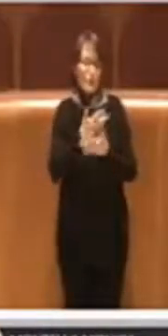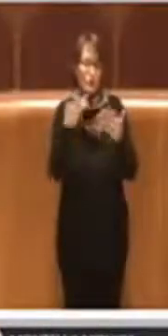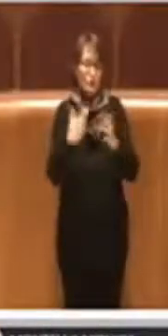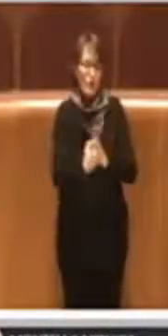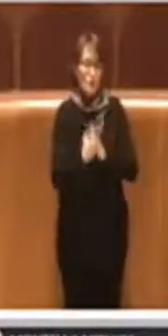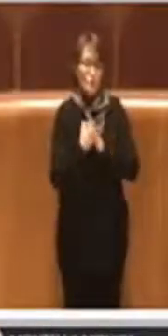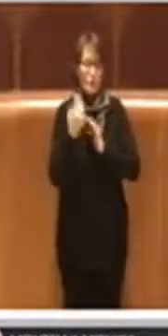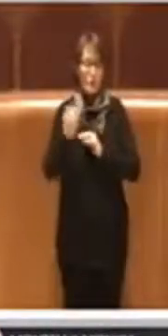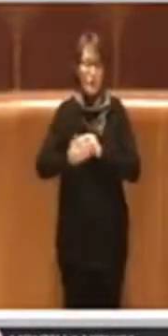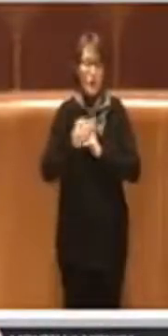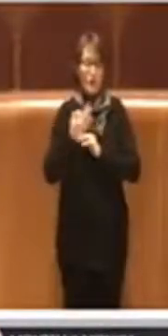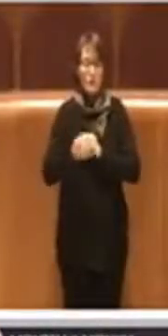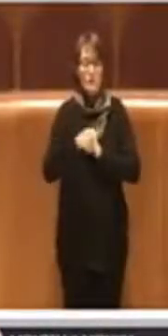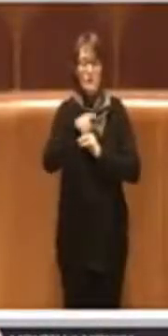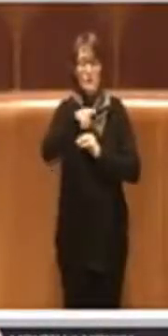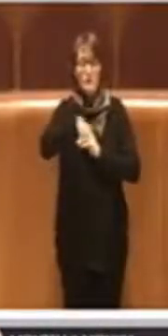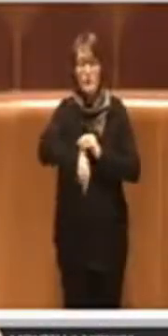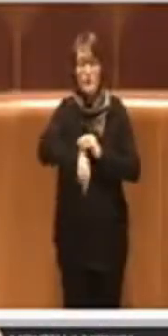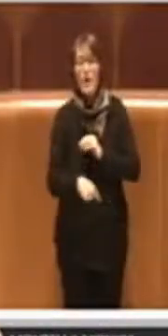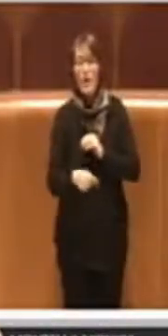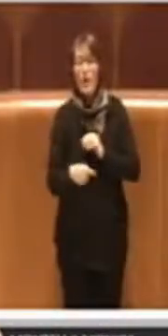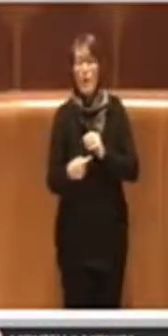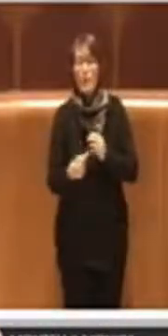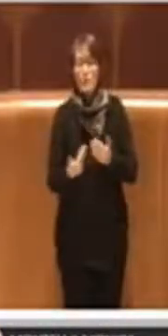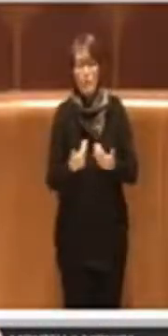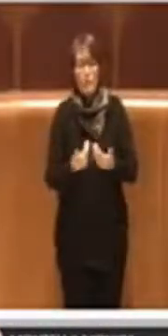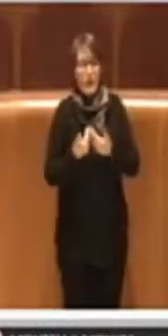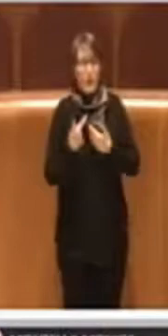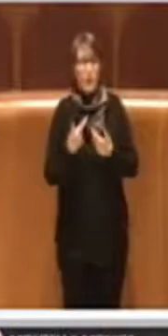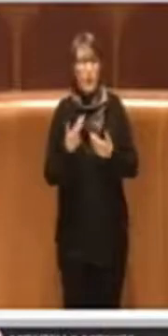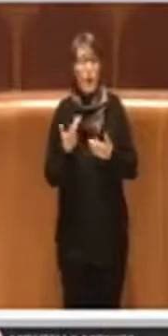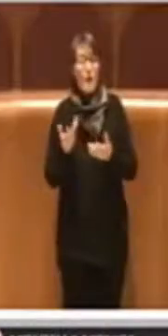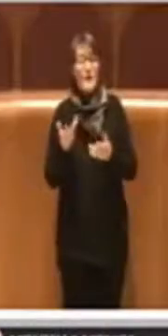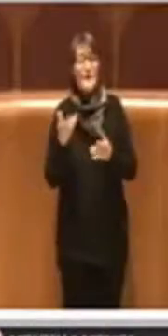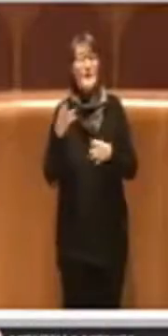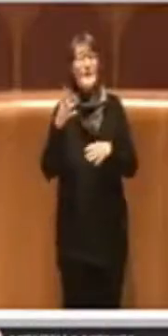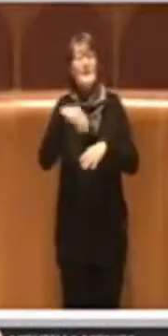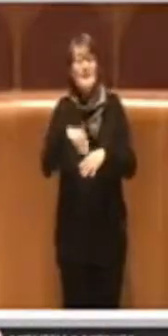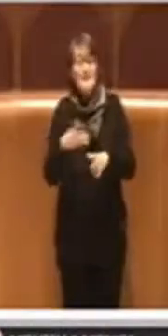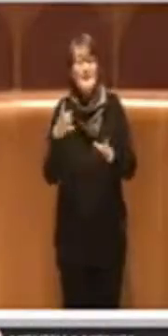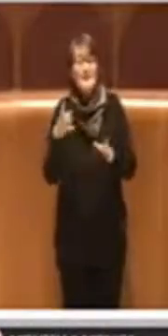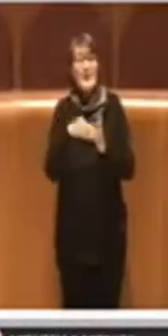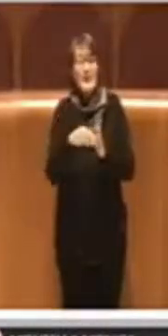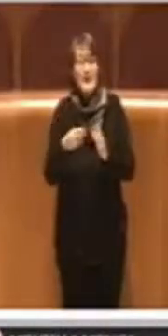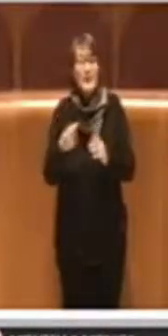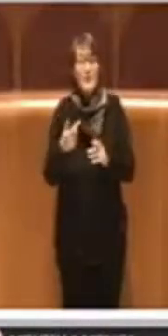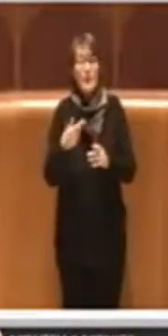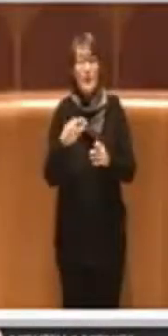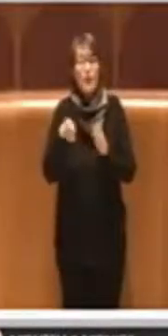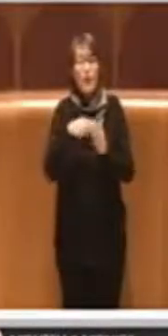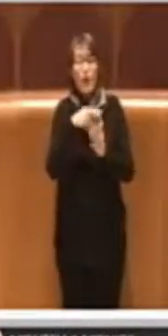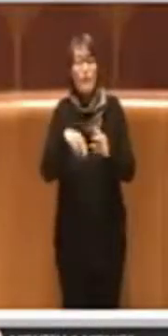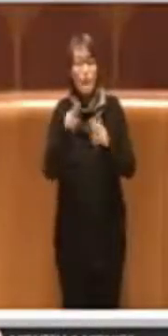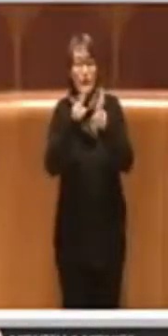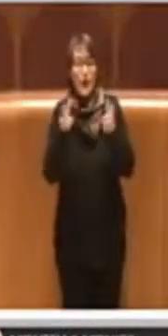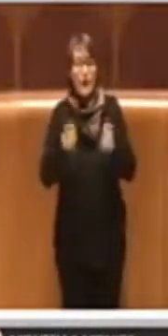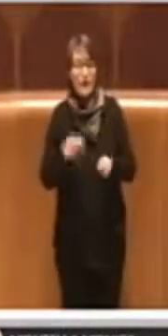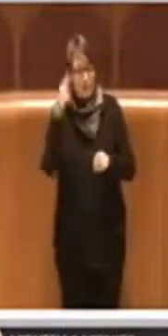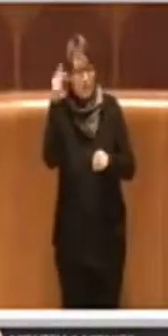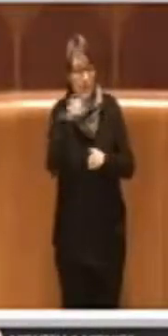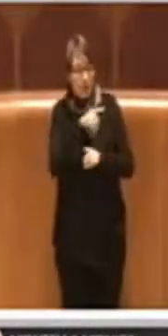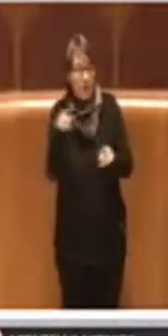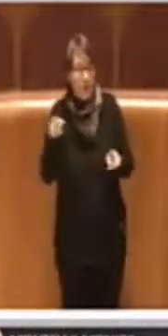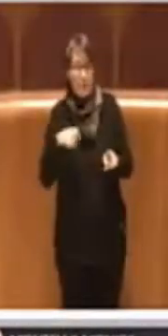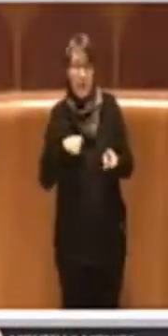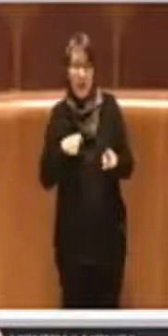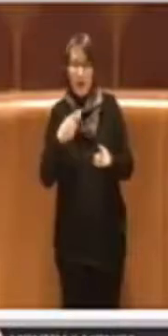aiutato, anche per quanto riguarda l'inserimento del voto elettronico. Non so se vi ricordate, all'inizio andavamo per appello nominale. È vero che il voto elettronico non